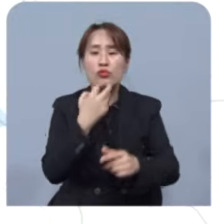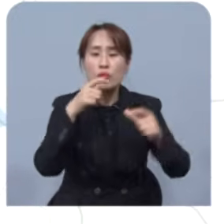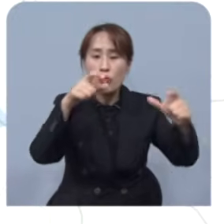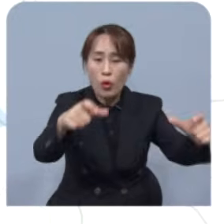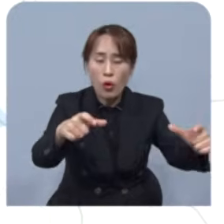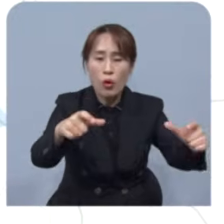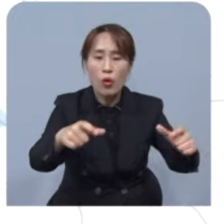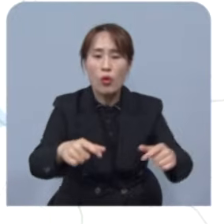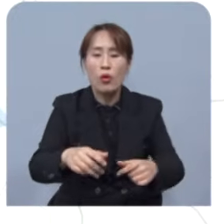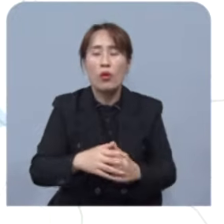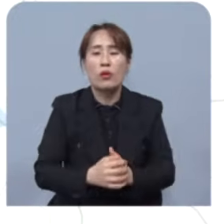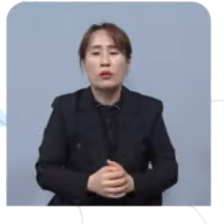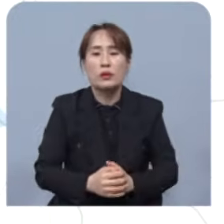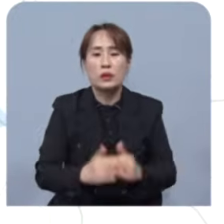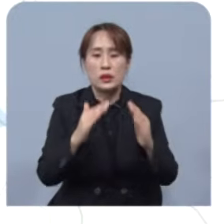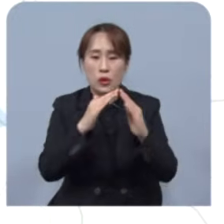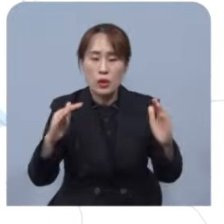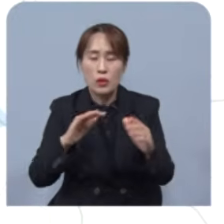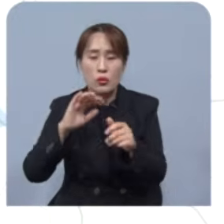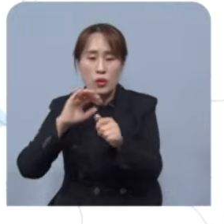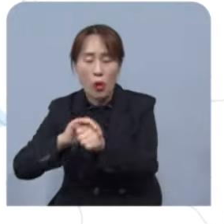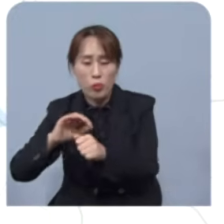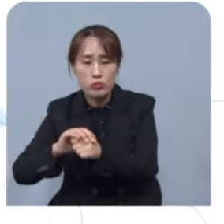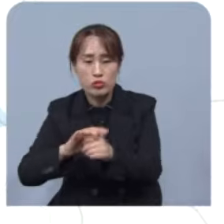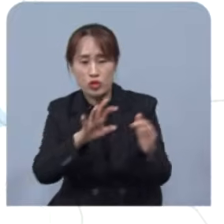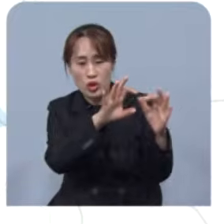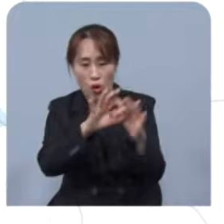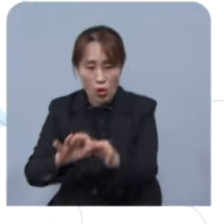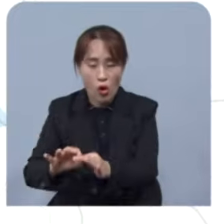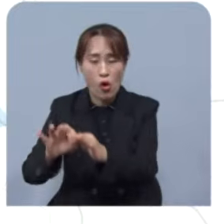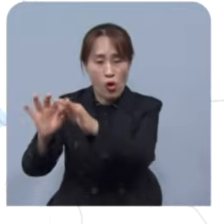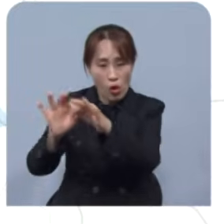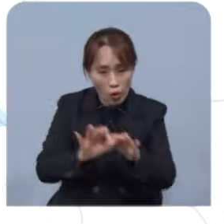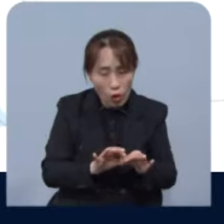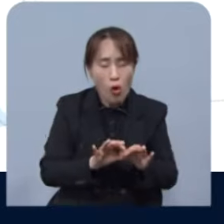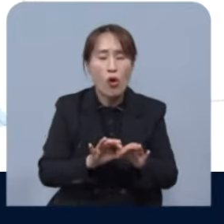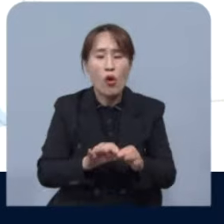및 영호남 연결성도 강화하겠습니다.